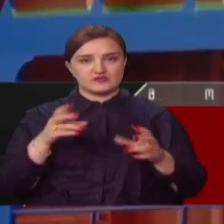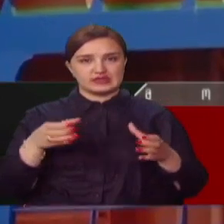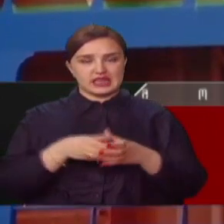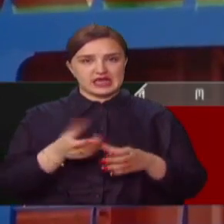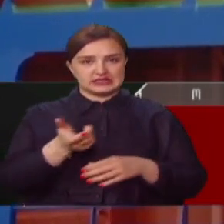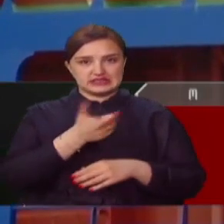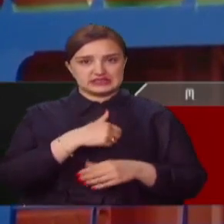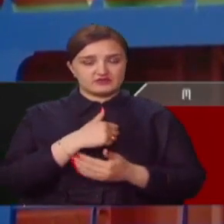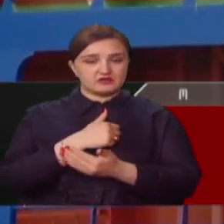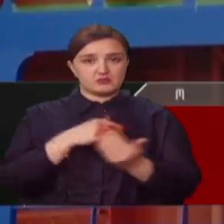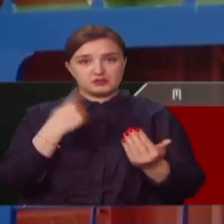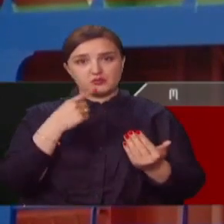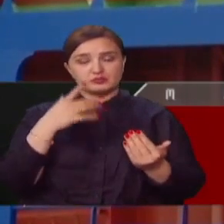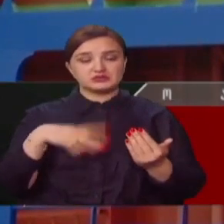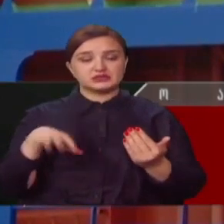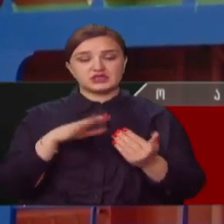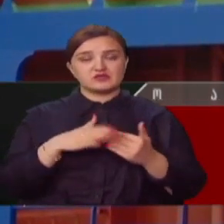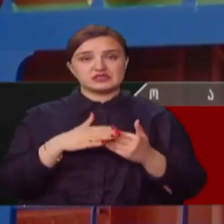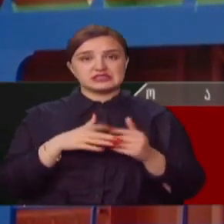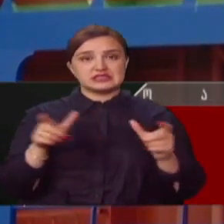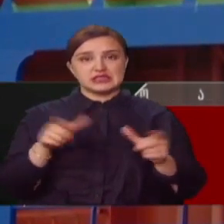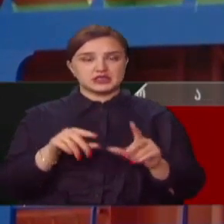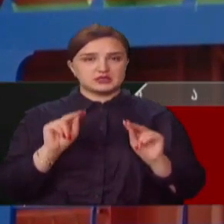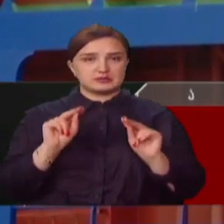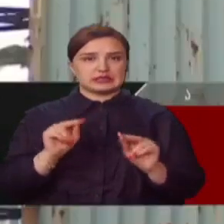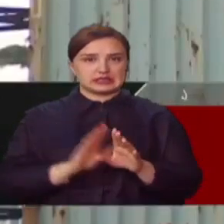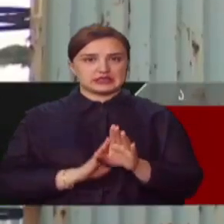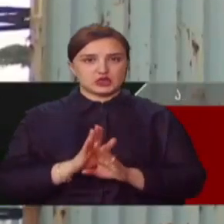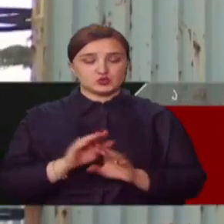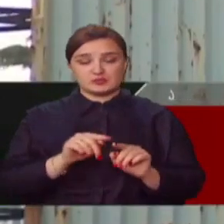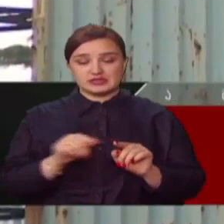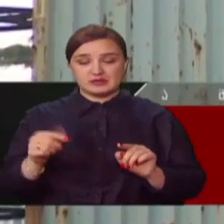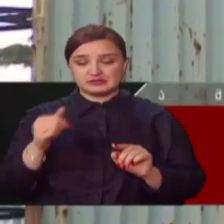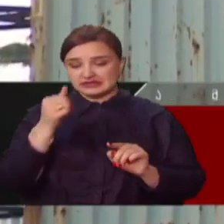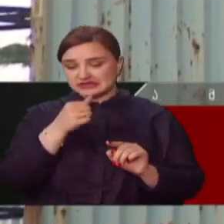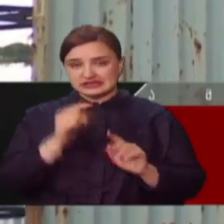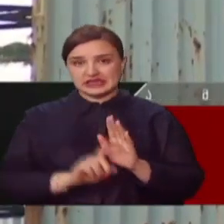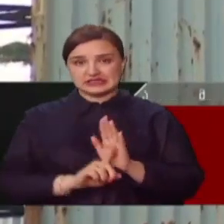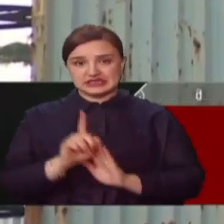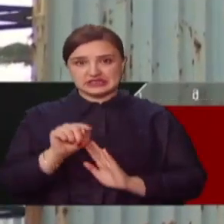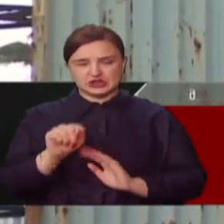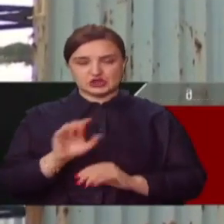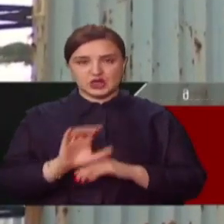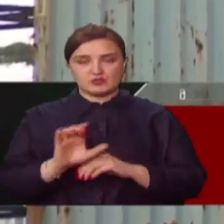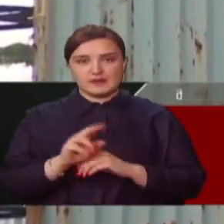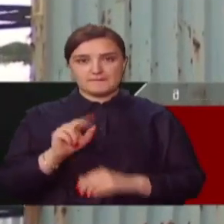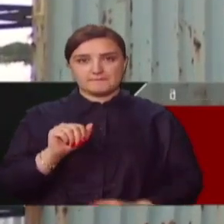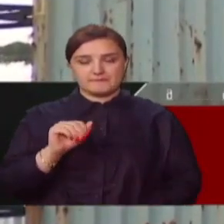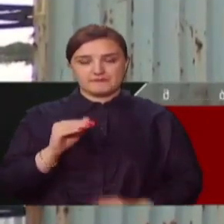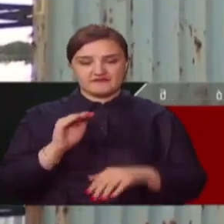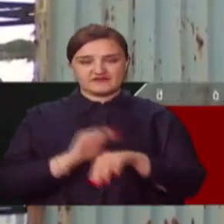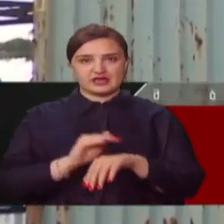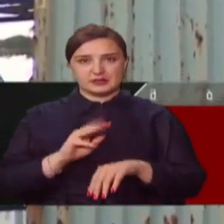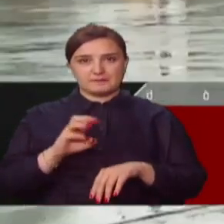წევრები, რომელთა შეფასებითაც საქართველოს სანქციებს პირნათლად ასრულებს. მიმდინარე წლის დასაწყისში გამოცემა ფაქტმეტრის კვლევამ